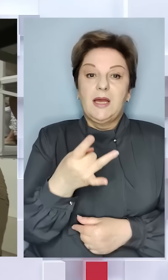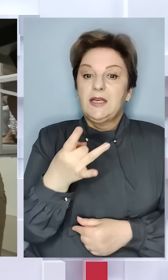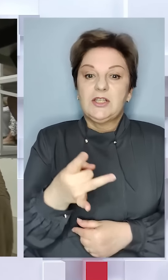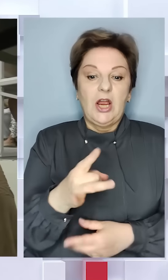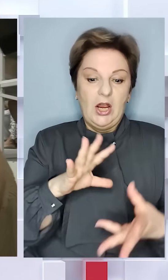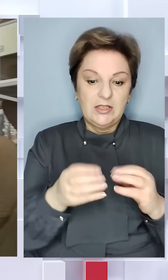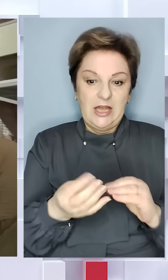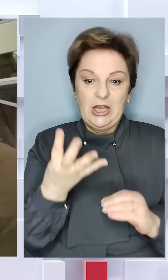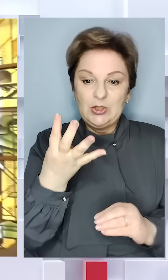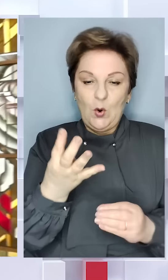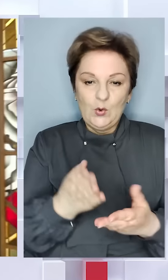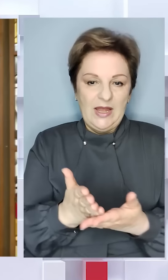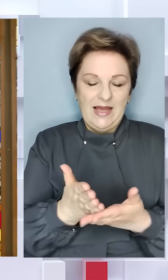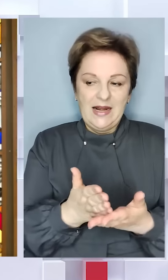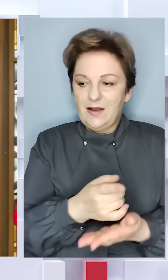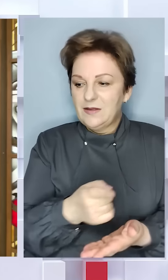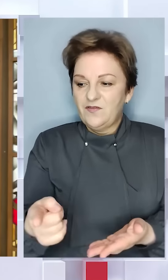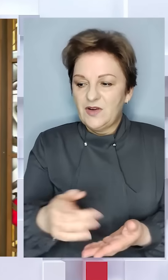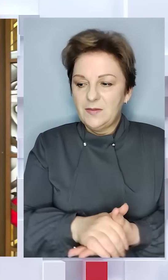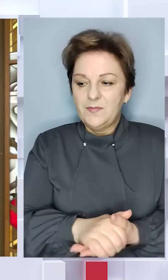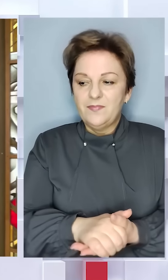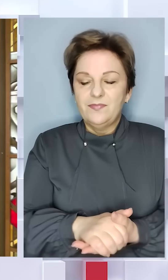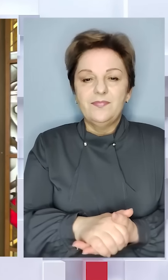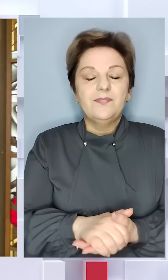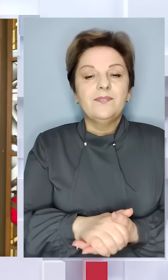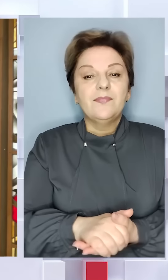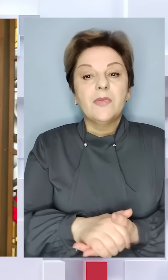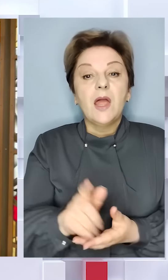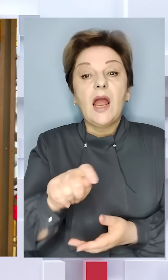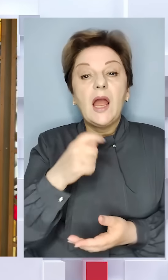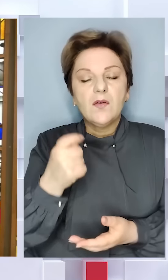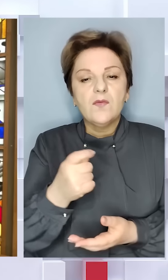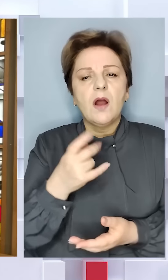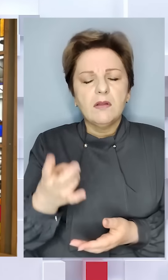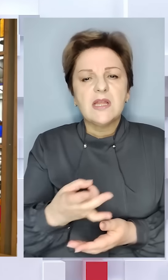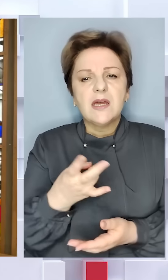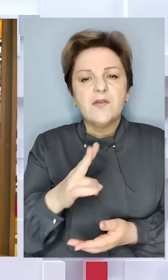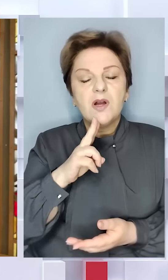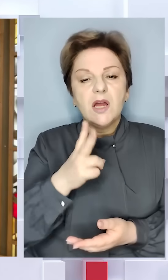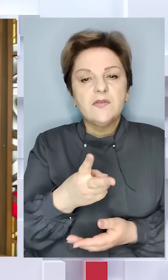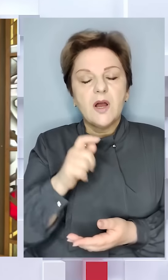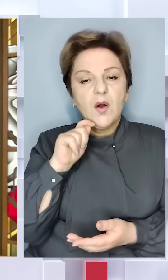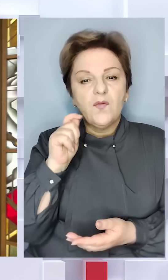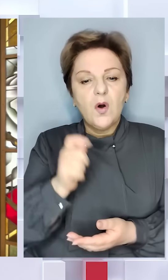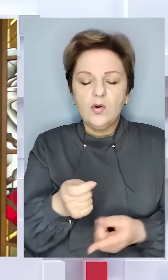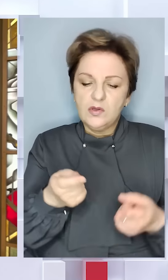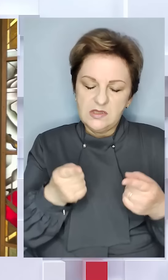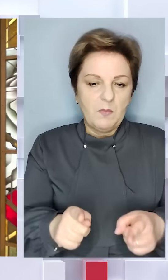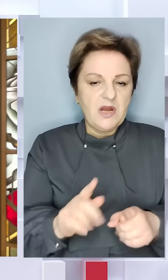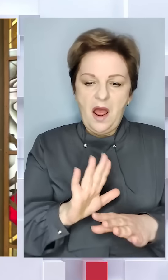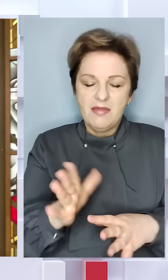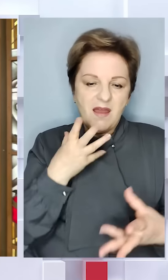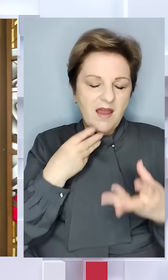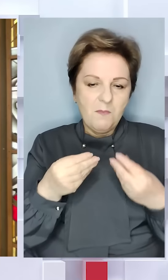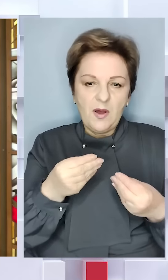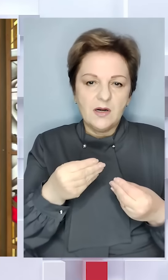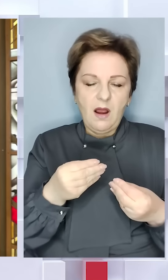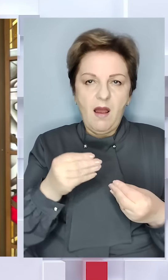перше за 4 терміни. Карас вікста Євдуміатос. Війна триває вже 2 роки в Україні. Вона справжня, а не